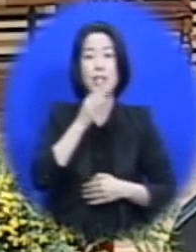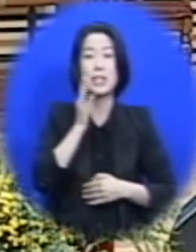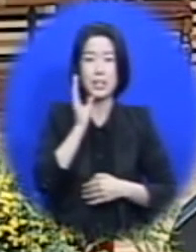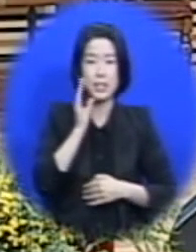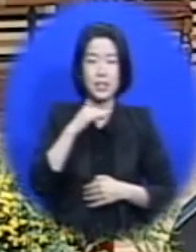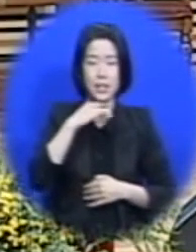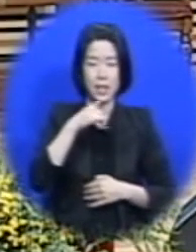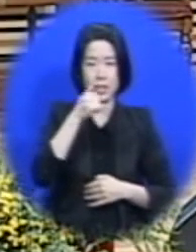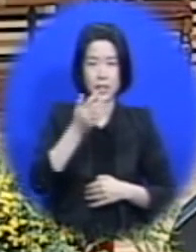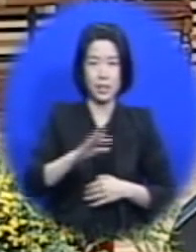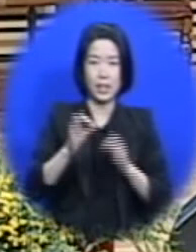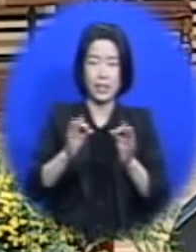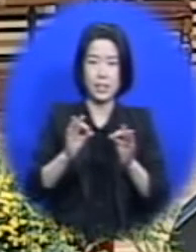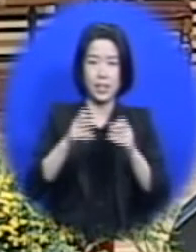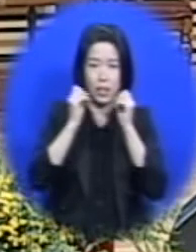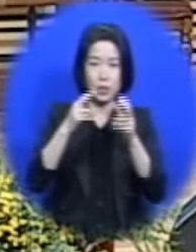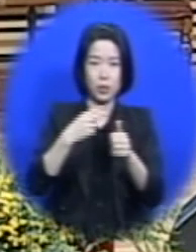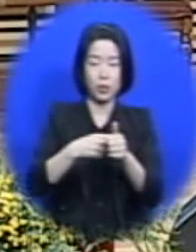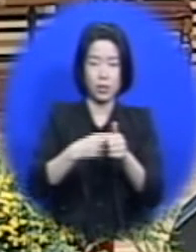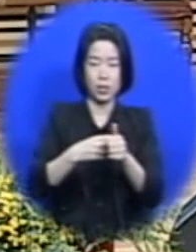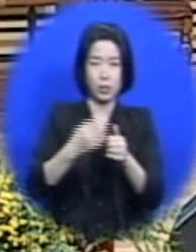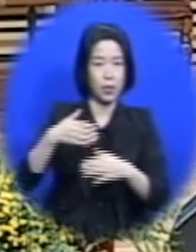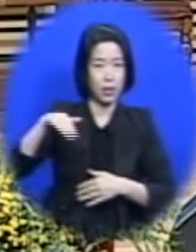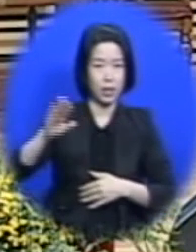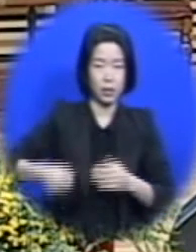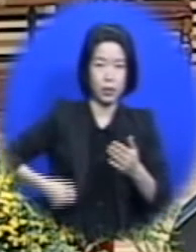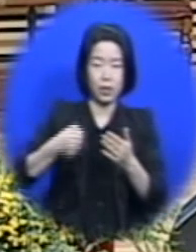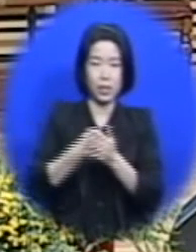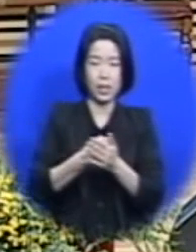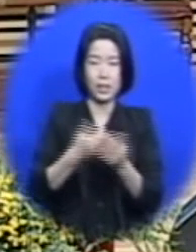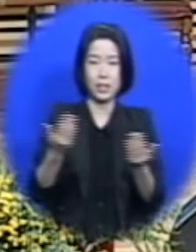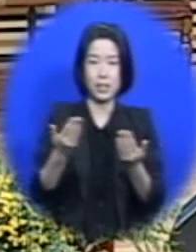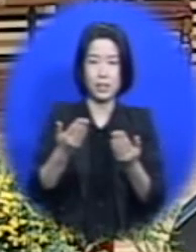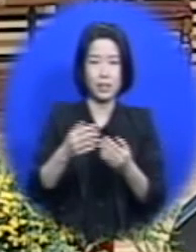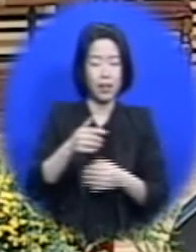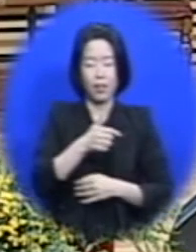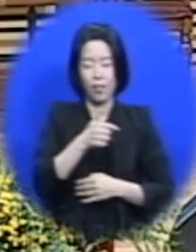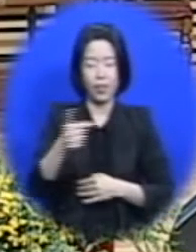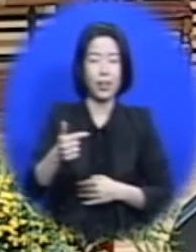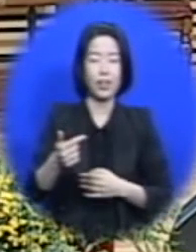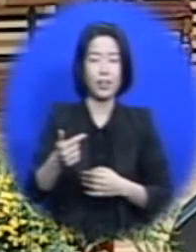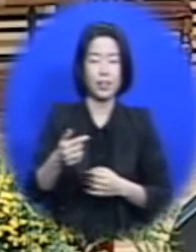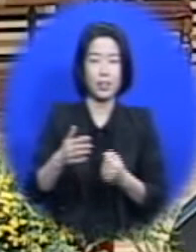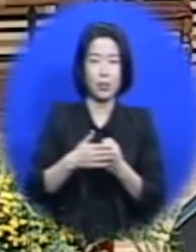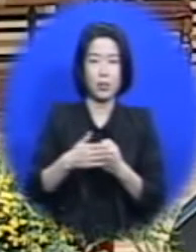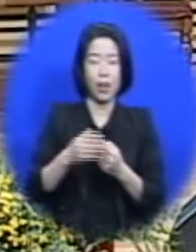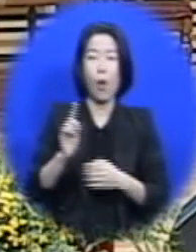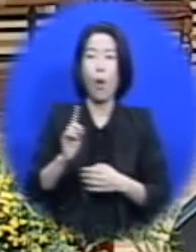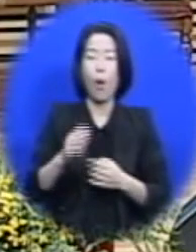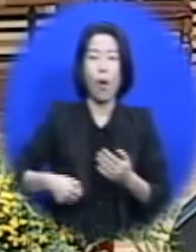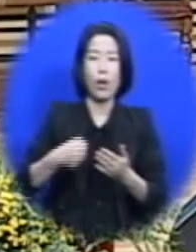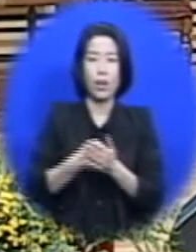이제 선교 산으로 나가 시기로 결단 하신 일이 참 대단 하셔서 어떻게 그런 결단을 하시게 됐느냐